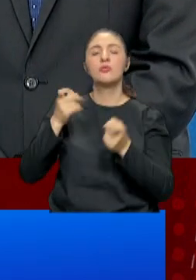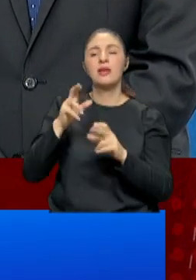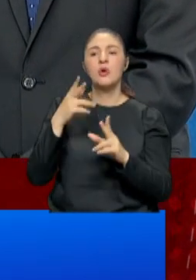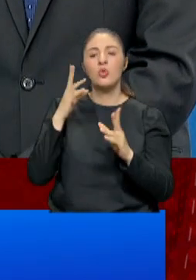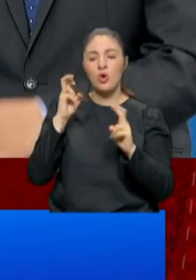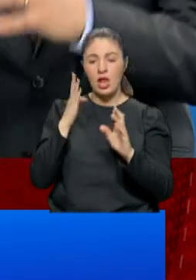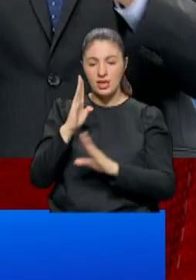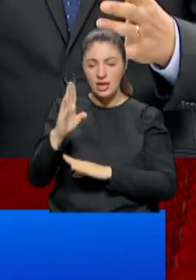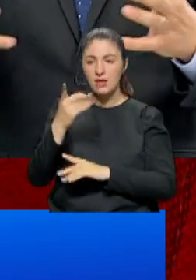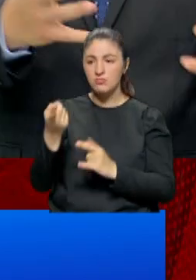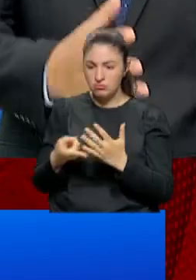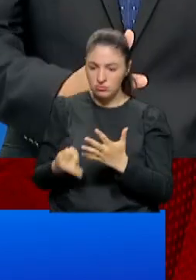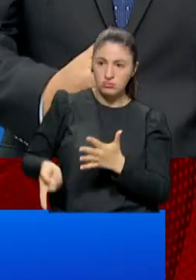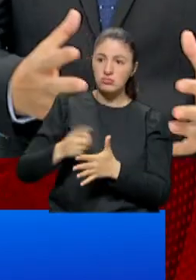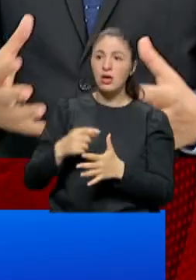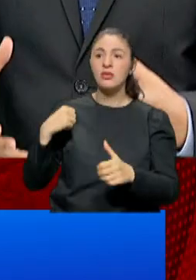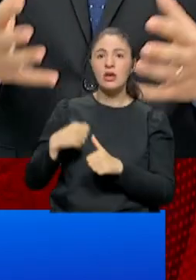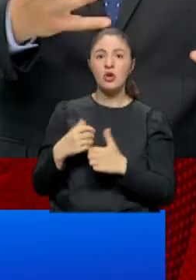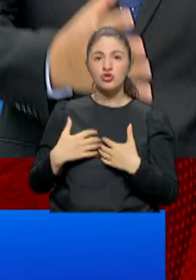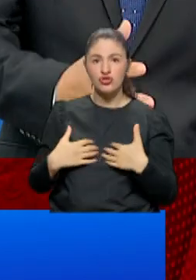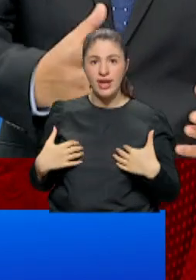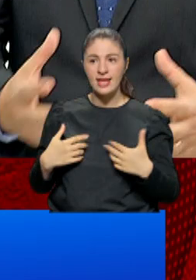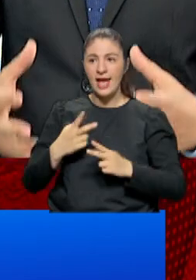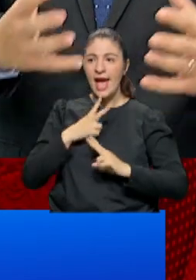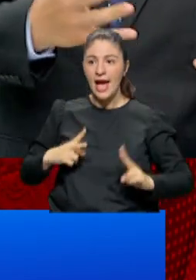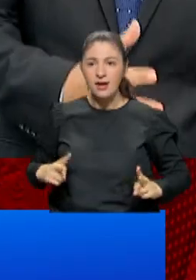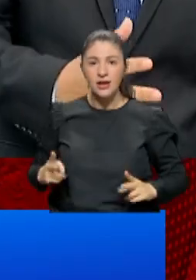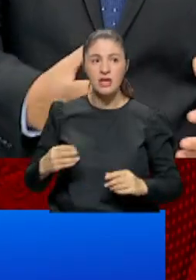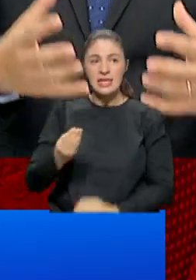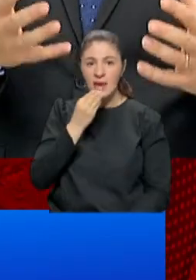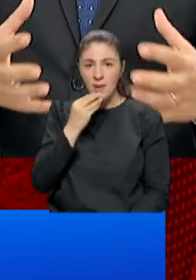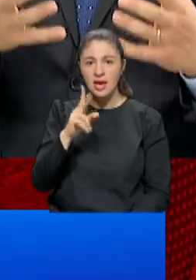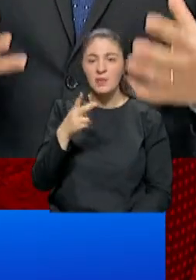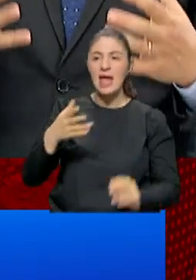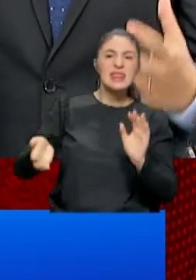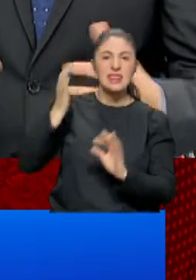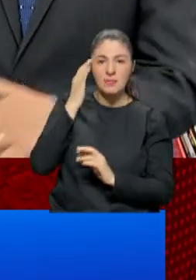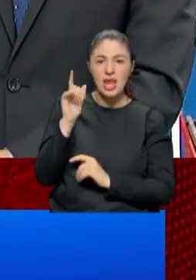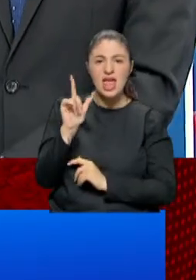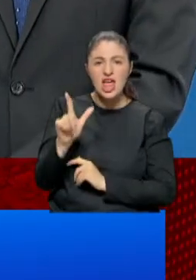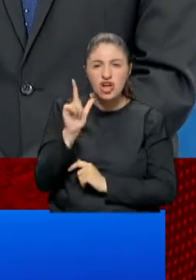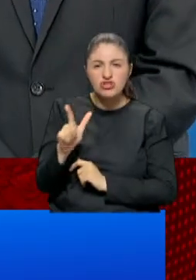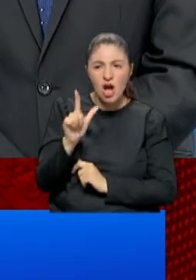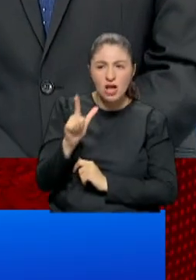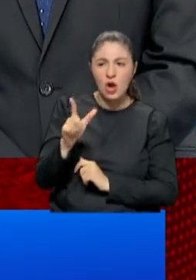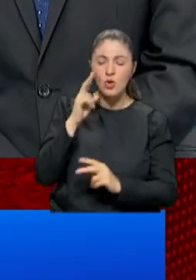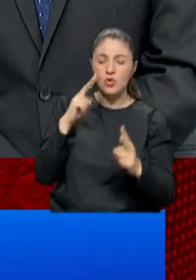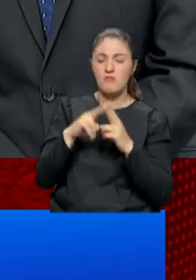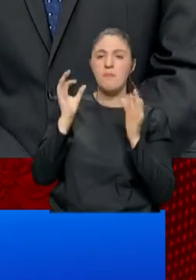bulmak gibi konulara giderken birden bire tekrar güvenlik enerji gıda gibi Temel ihtiyaçlarımız